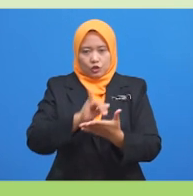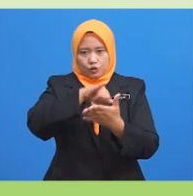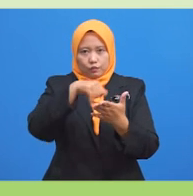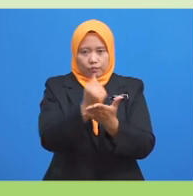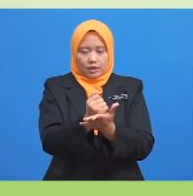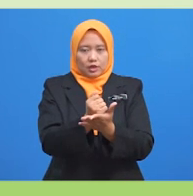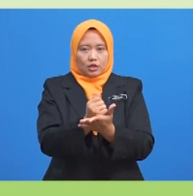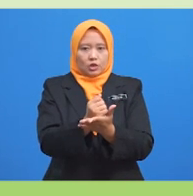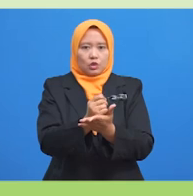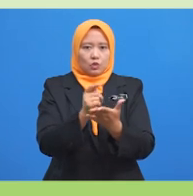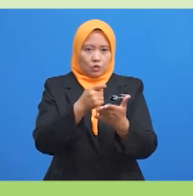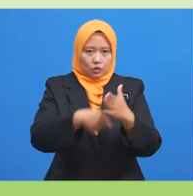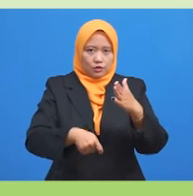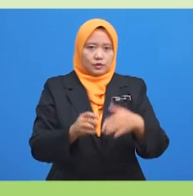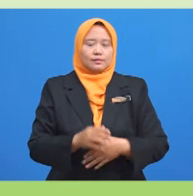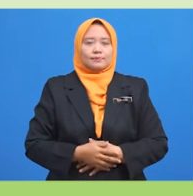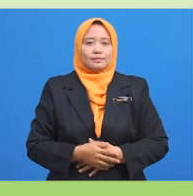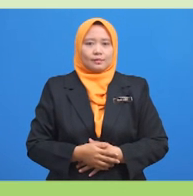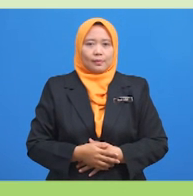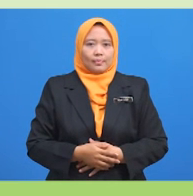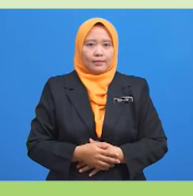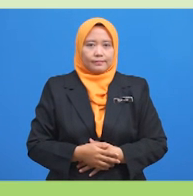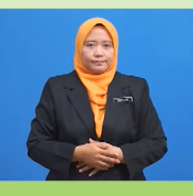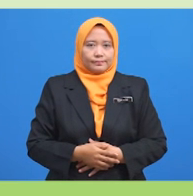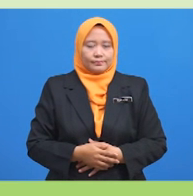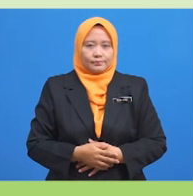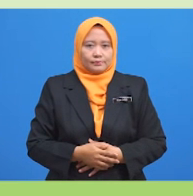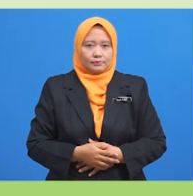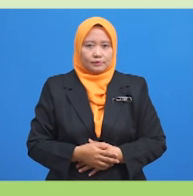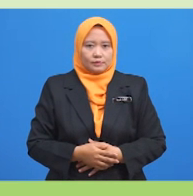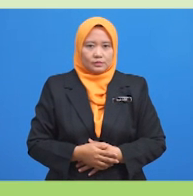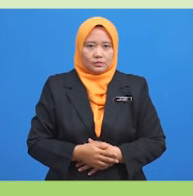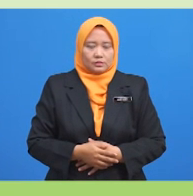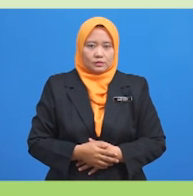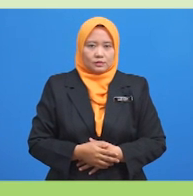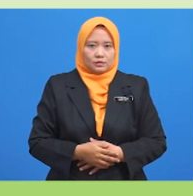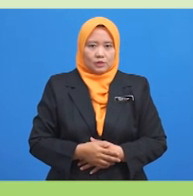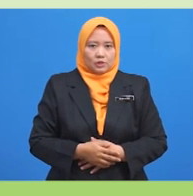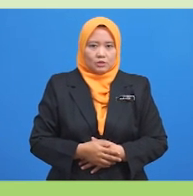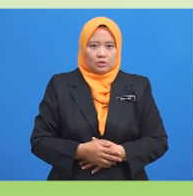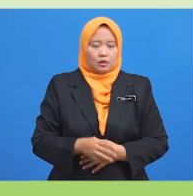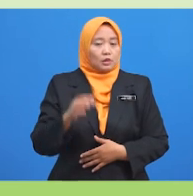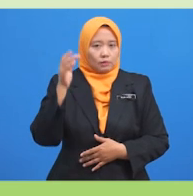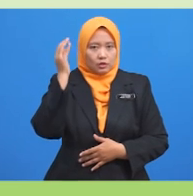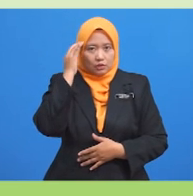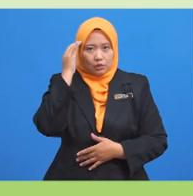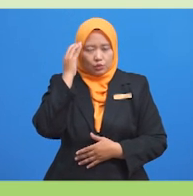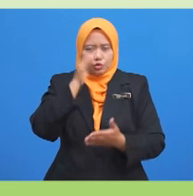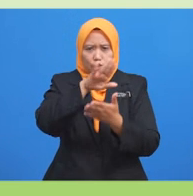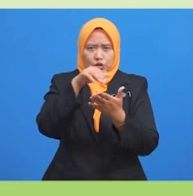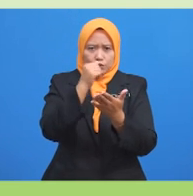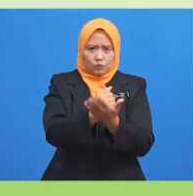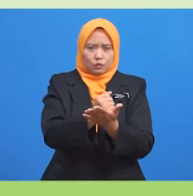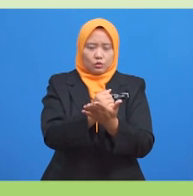kos seunit output. Rumus kos purata sama dengan jumlah kos dibahagikan dengan jumlah